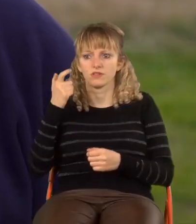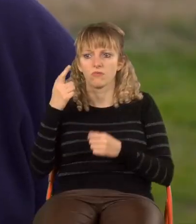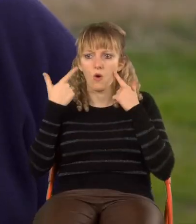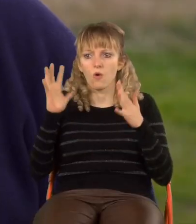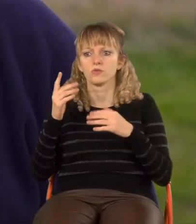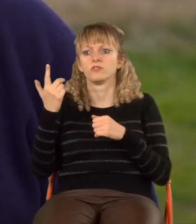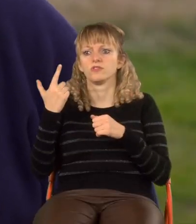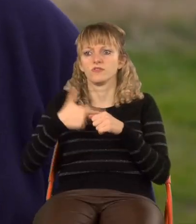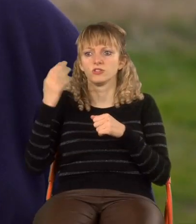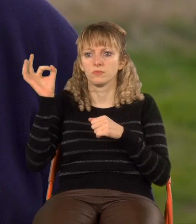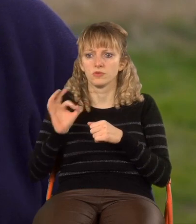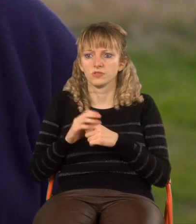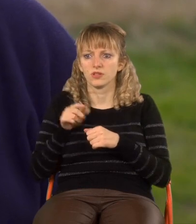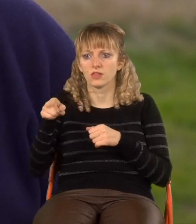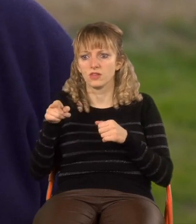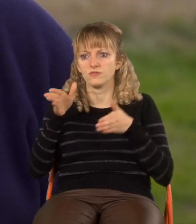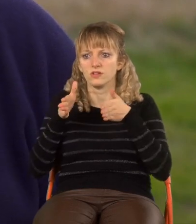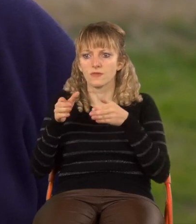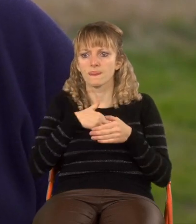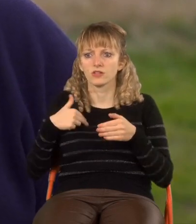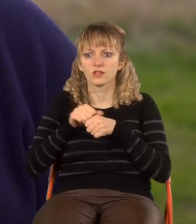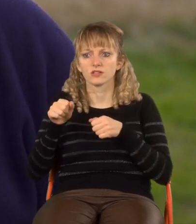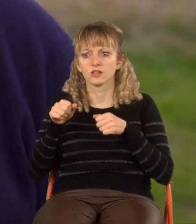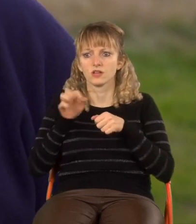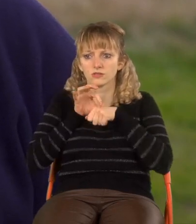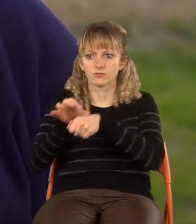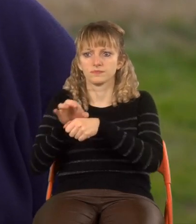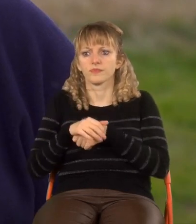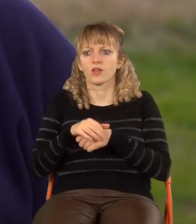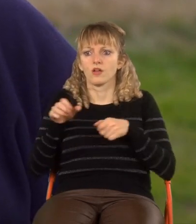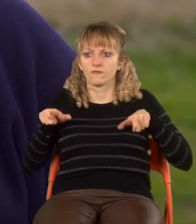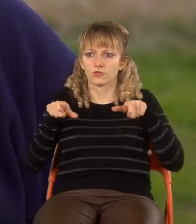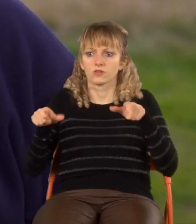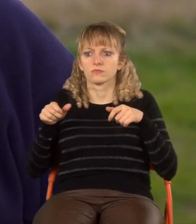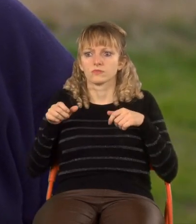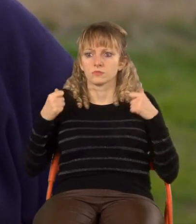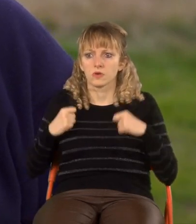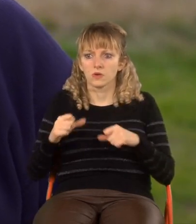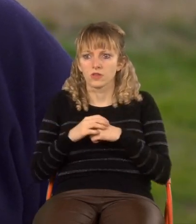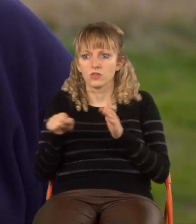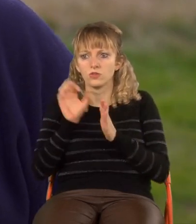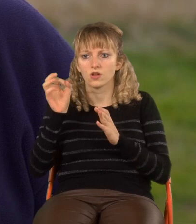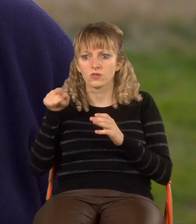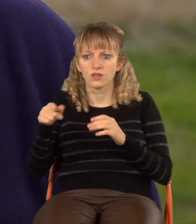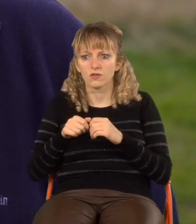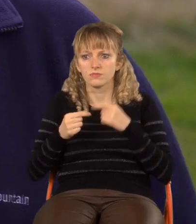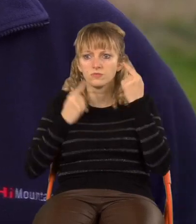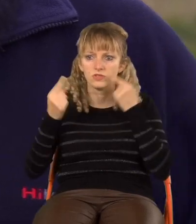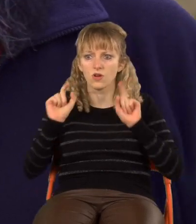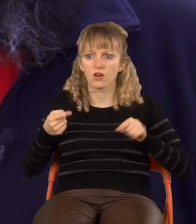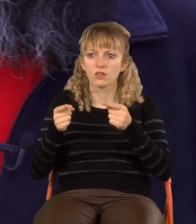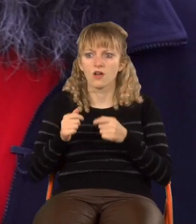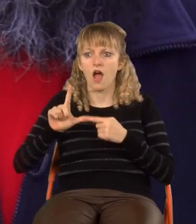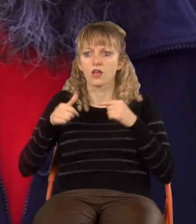No, powiem szczerze, takich 20% tras tych naszych jest do przejścia z wózkami, spokojnie. To jest do dobrego